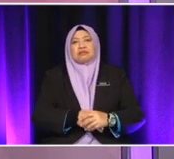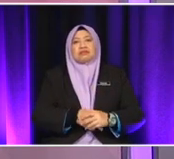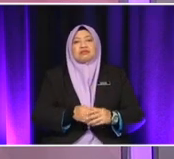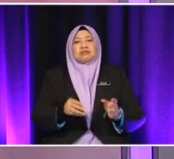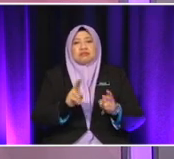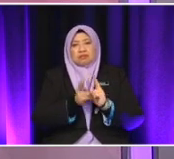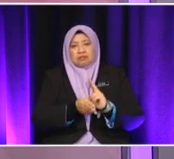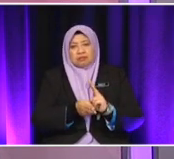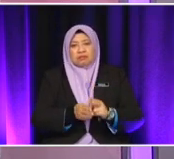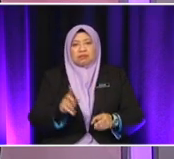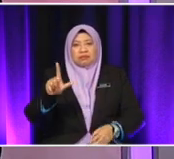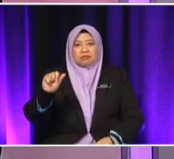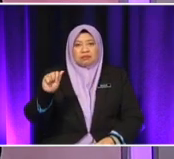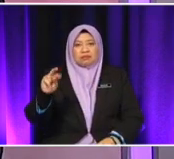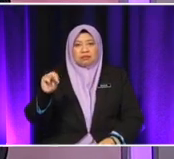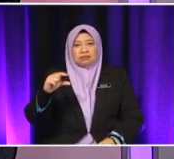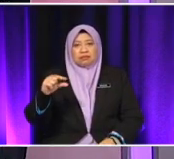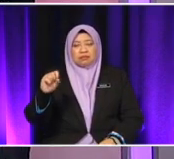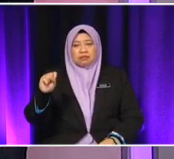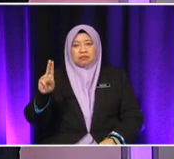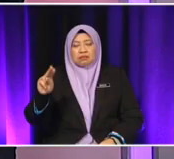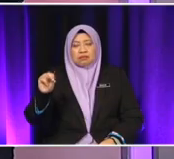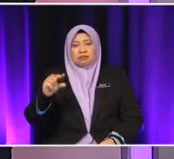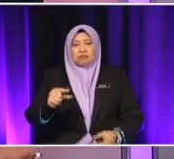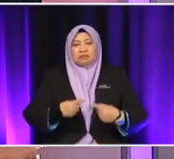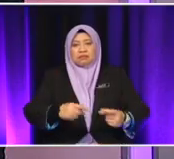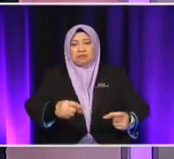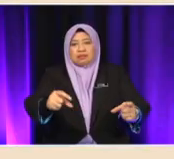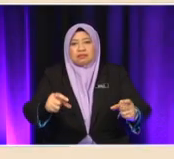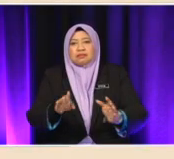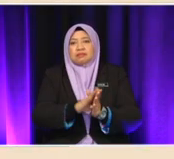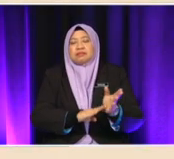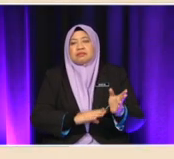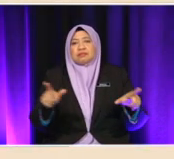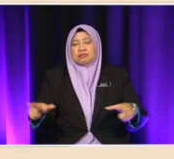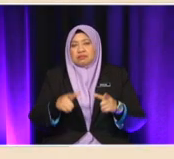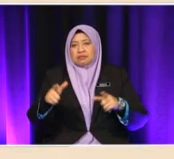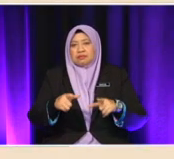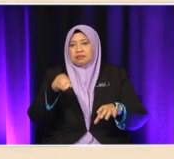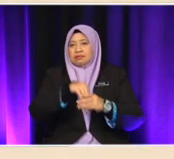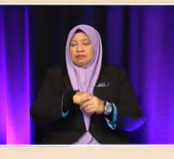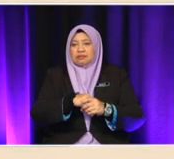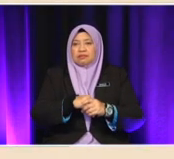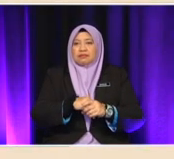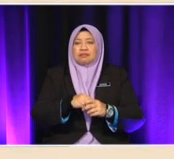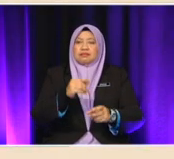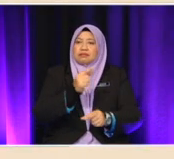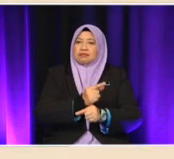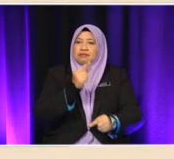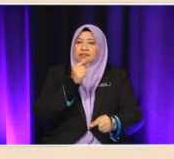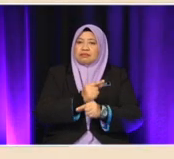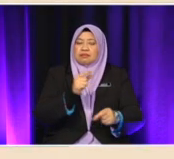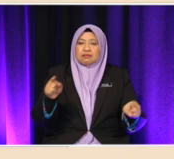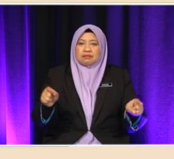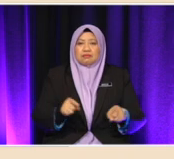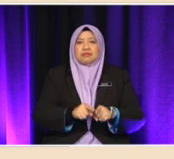berubah secara langsung dan bergerakkan berlaku di dalam garis ataupun keluk yang